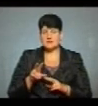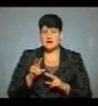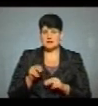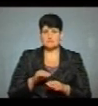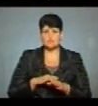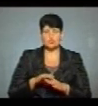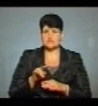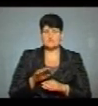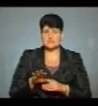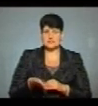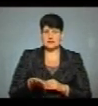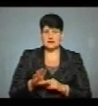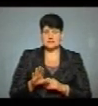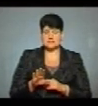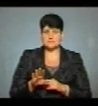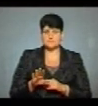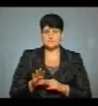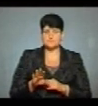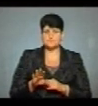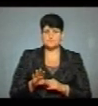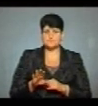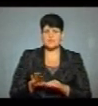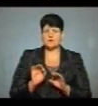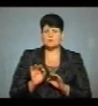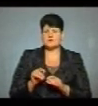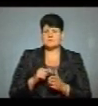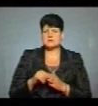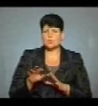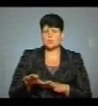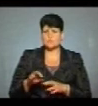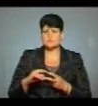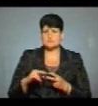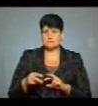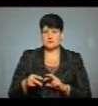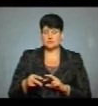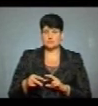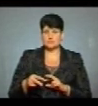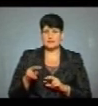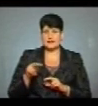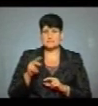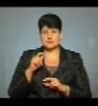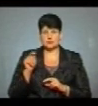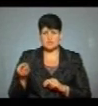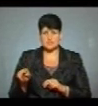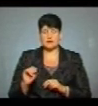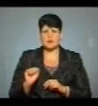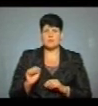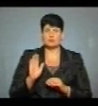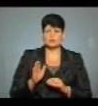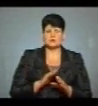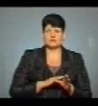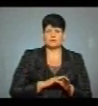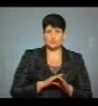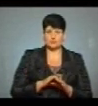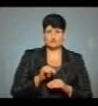не в тій ділянці, де тоді розповідав міський голова про заміну мереж в районі Лесі Українка, а який буде